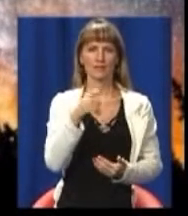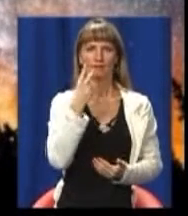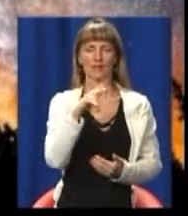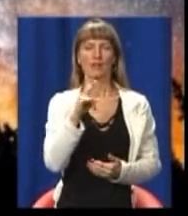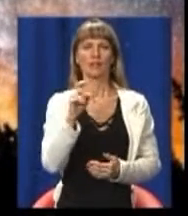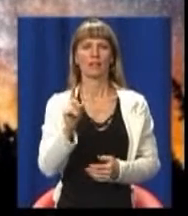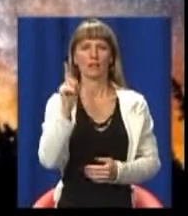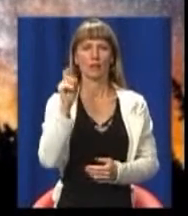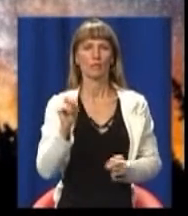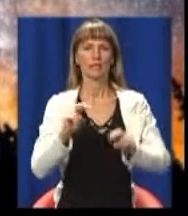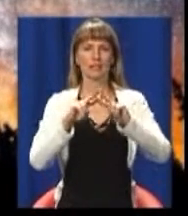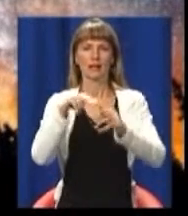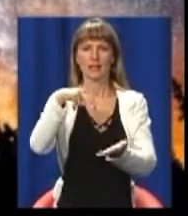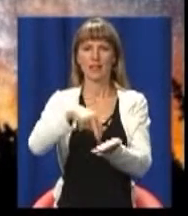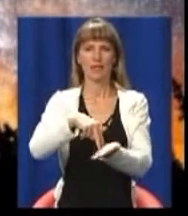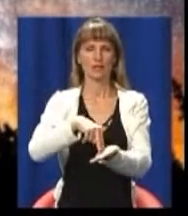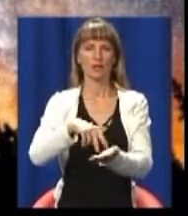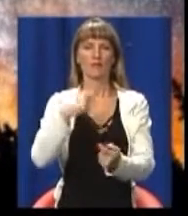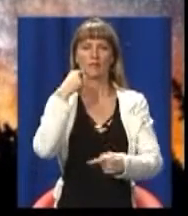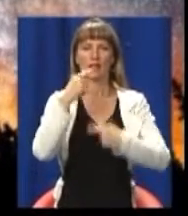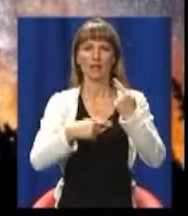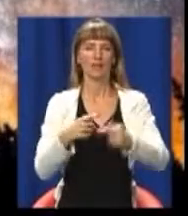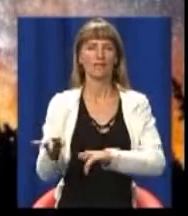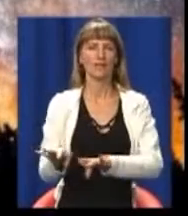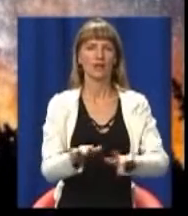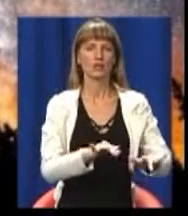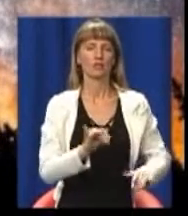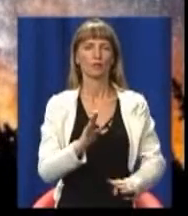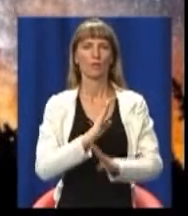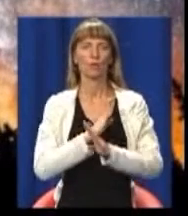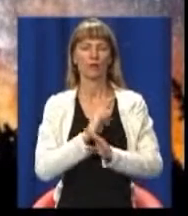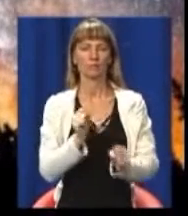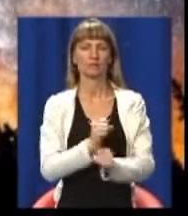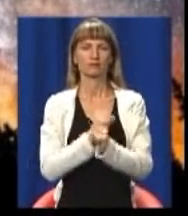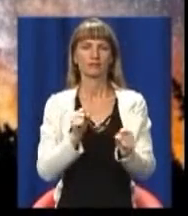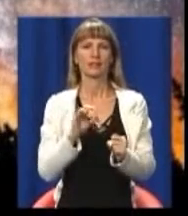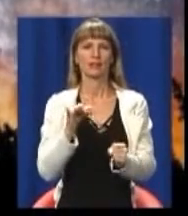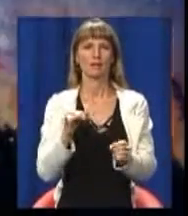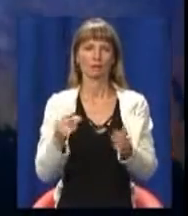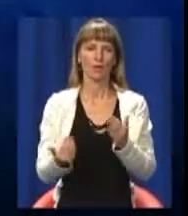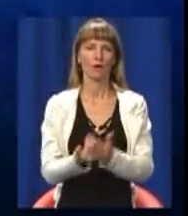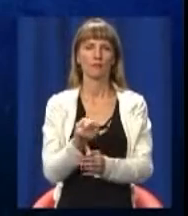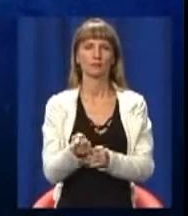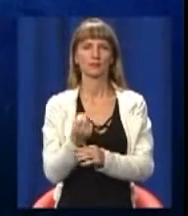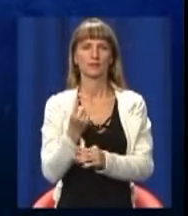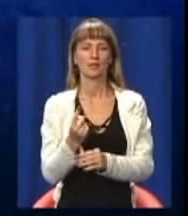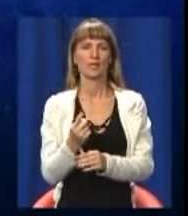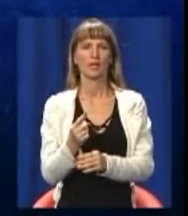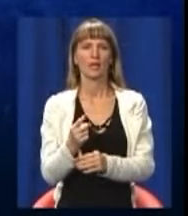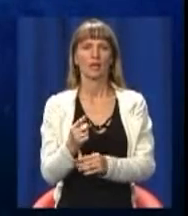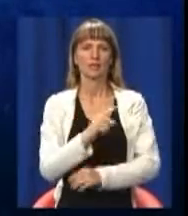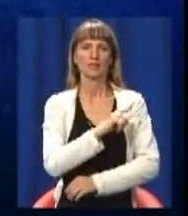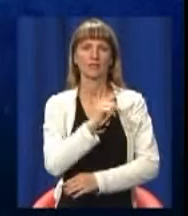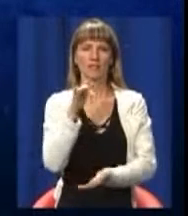Зірки в галактиках не стоять на місці, вони весь час переміщаються, а також помирають, тобто вибухають, і народжуються нові. Всі об'єкти у